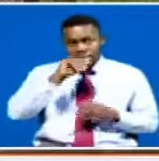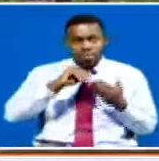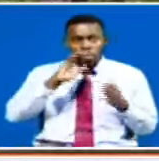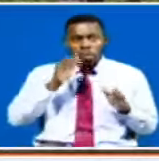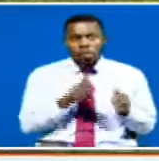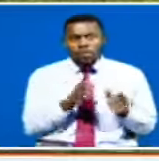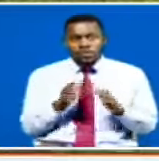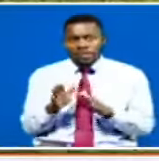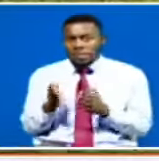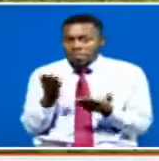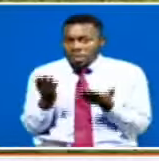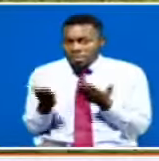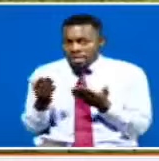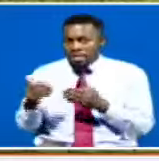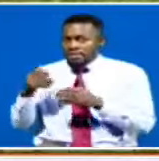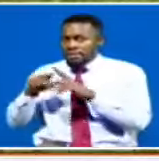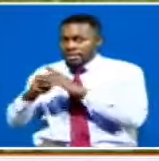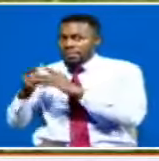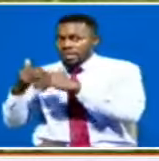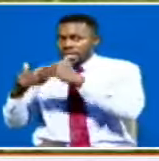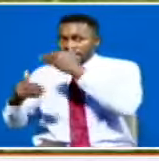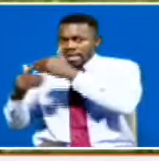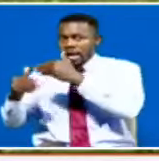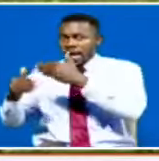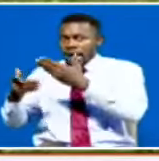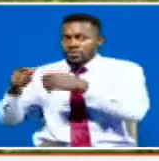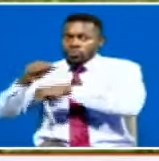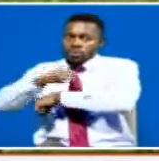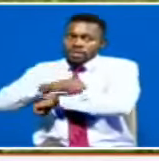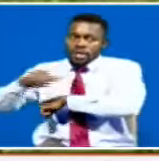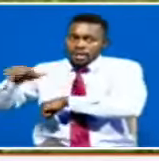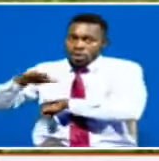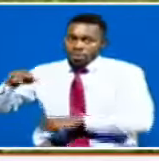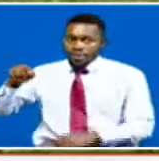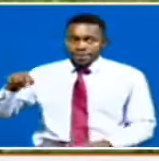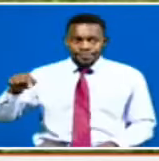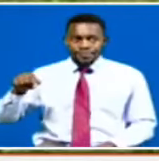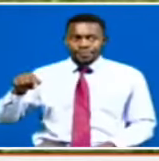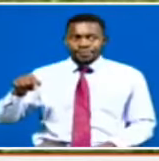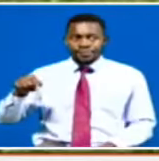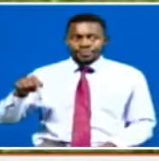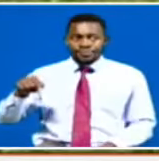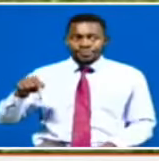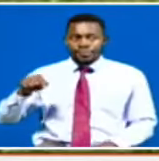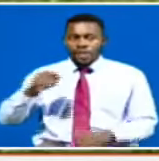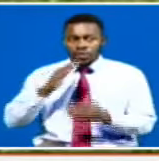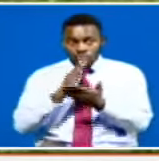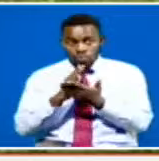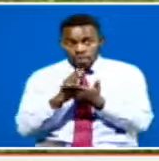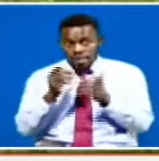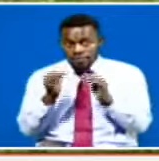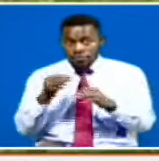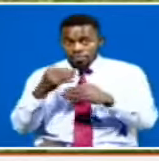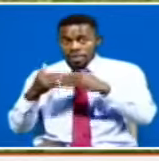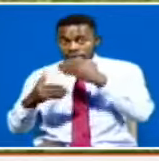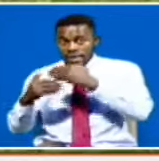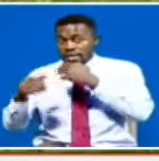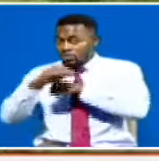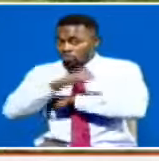hiyo ikajengwa hivi karibuni. Na watoto bado wachakuja, lakini bado tutajenga,